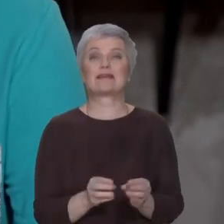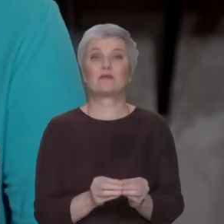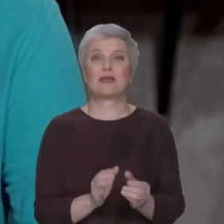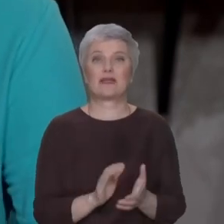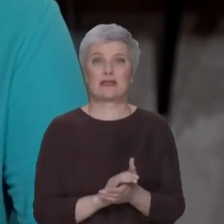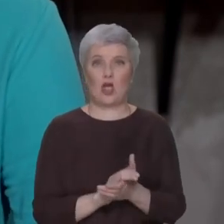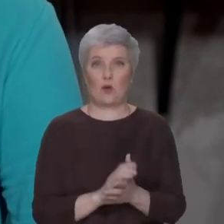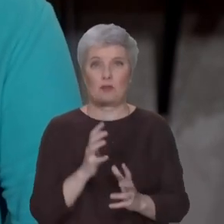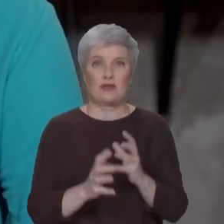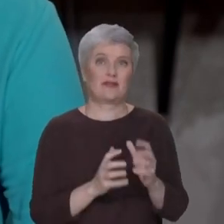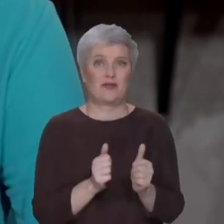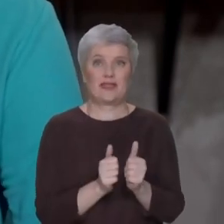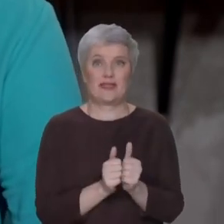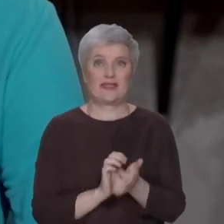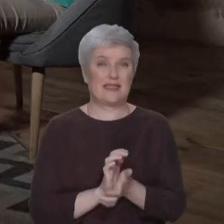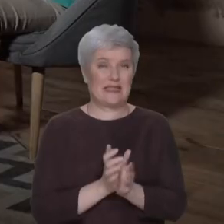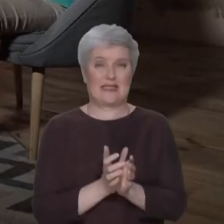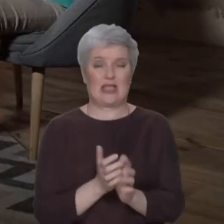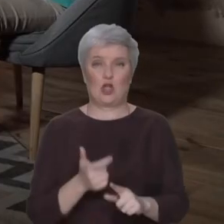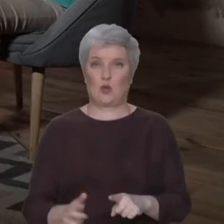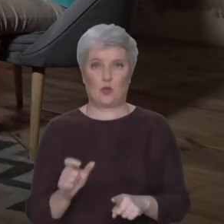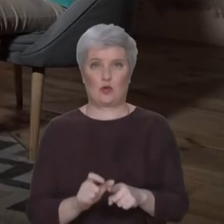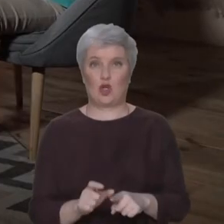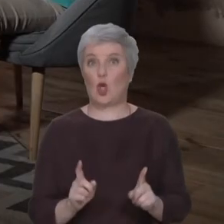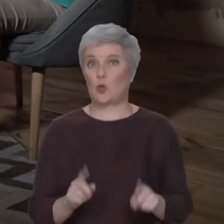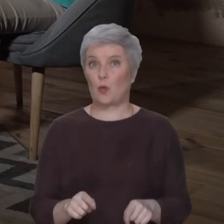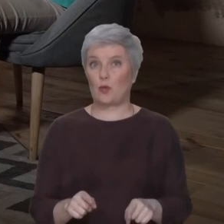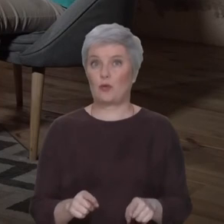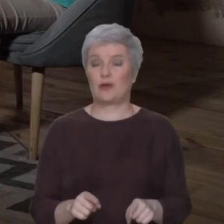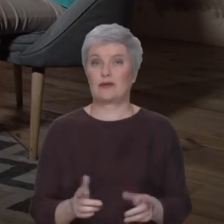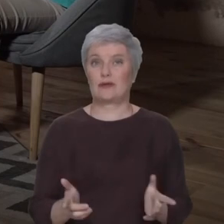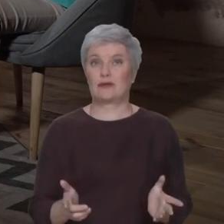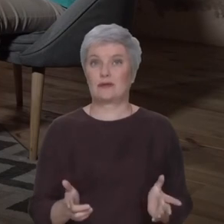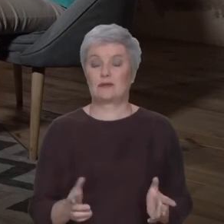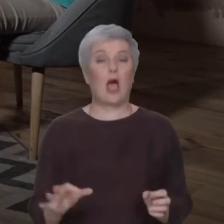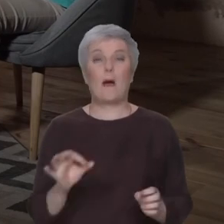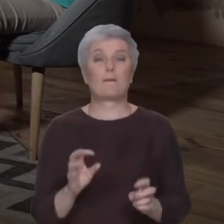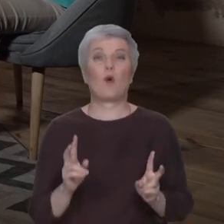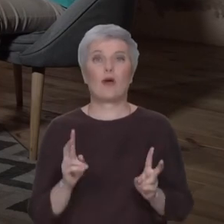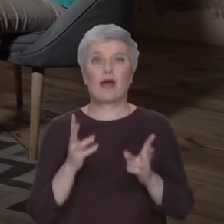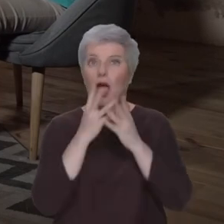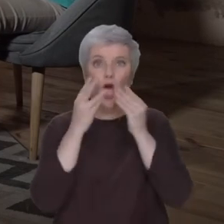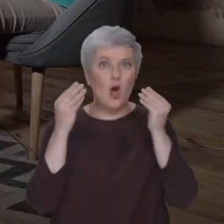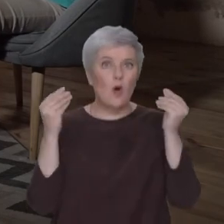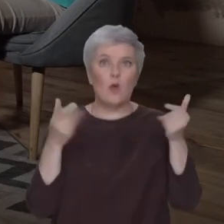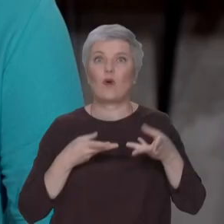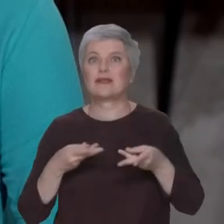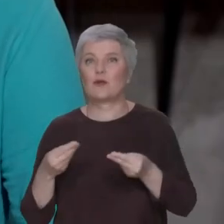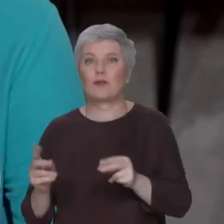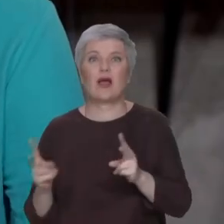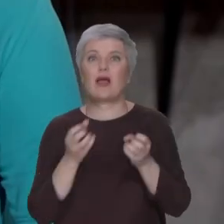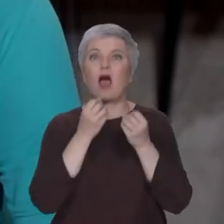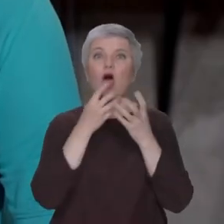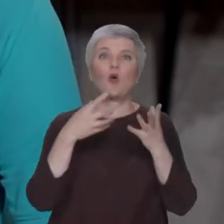тісний. Світ тісний, просто дуже тісний. Тому про яке розумбування когось, про яких хороших росіян,